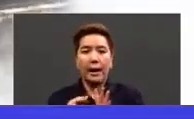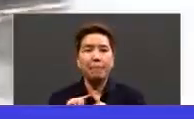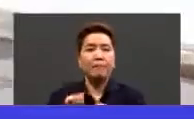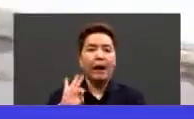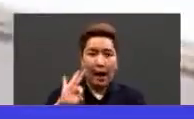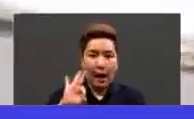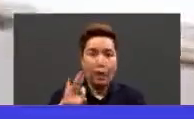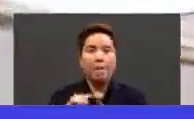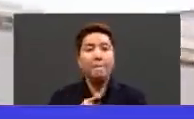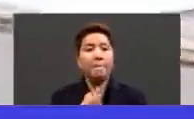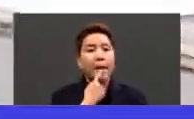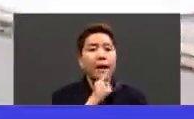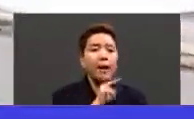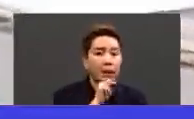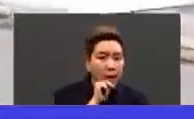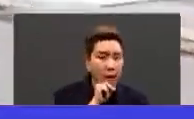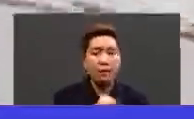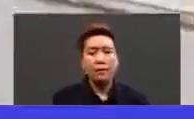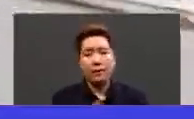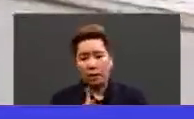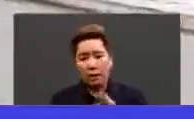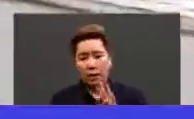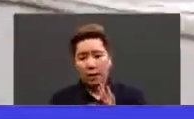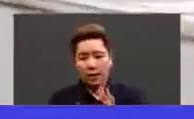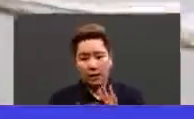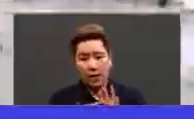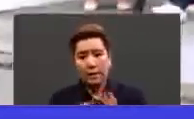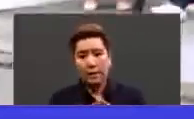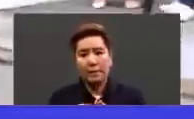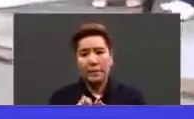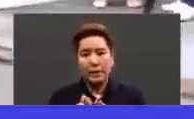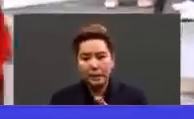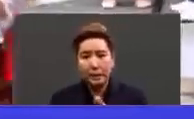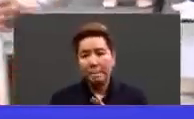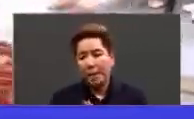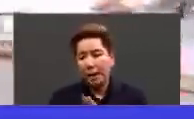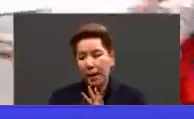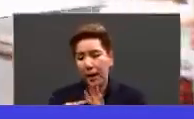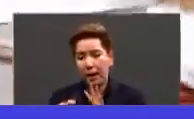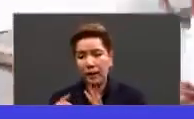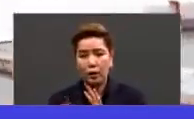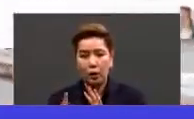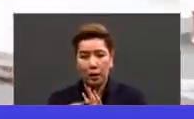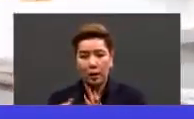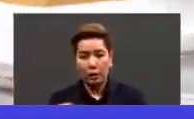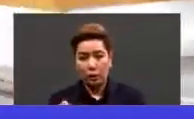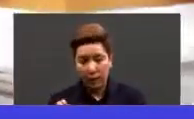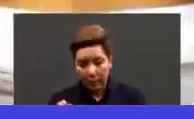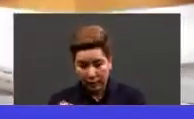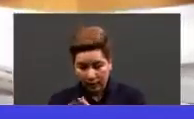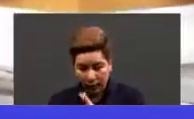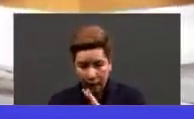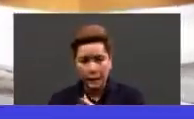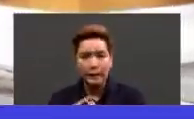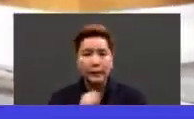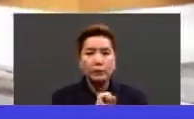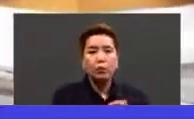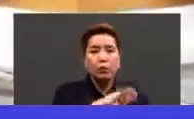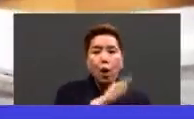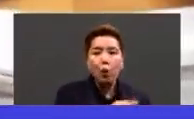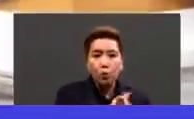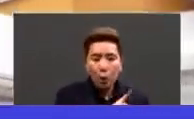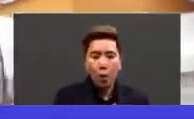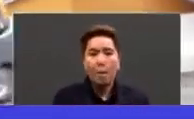ทียนเป็นเทียนพรรษานะคะไปถวายพระอารามหลวงในเขตกรุงเทพมหานครทั้งหมดเนี่ย12แห่งด้วยกันค่ะเ